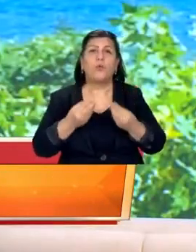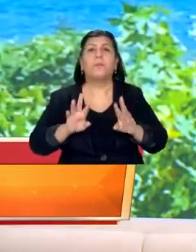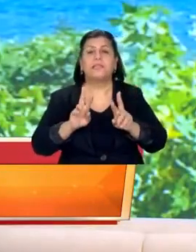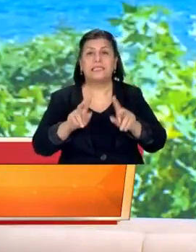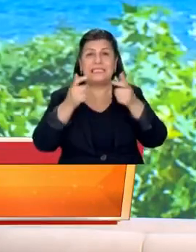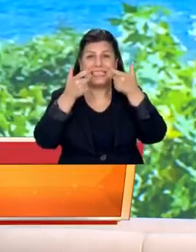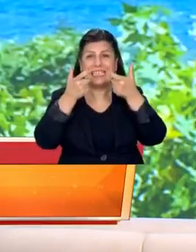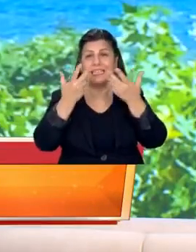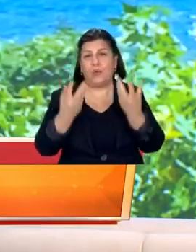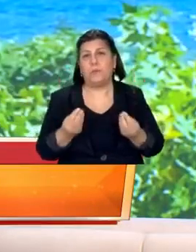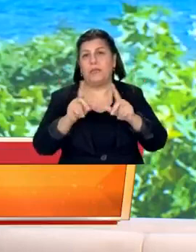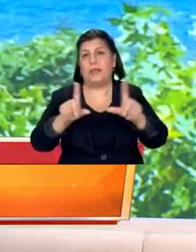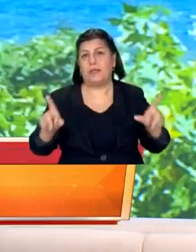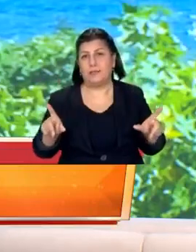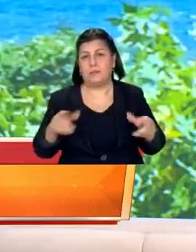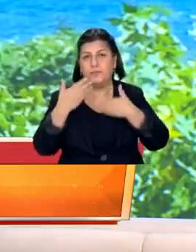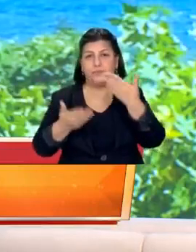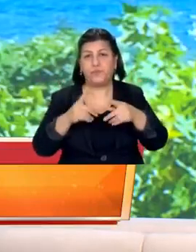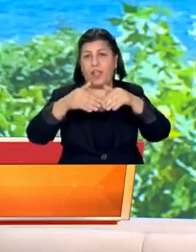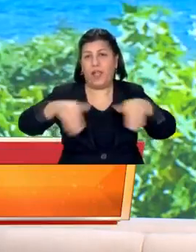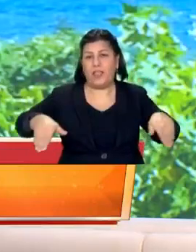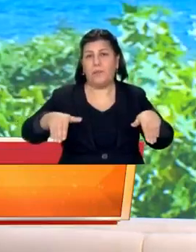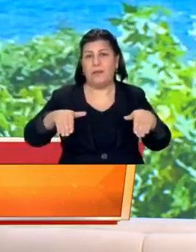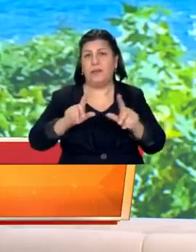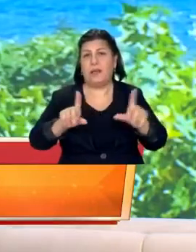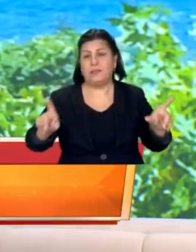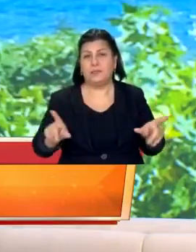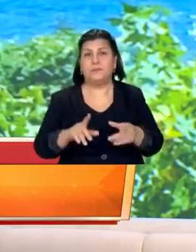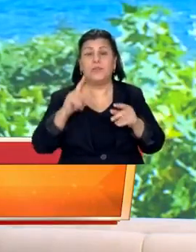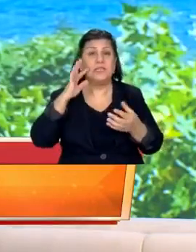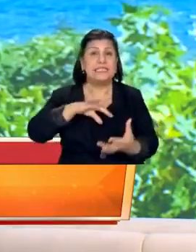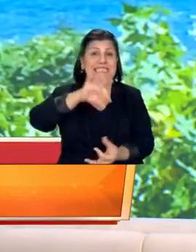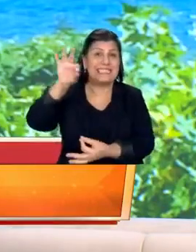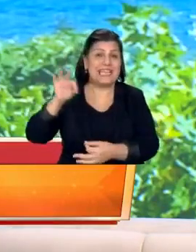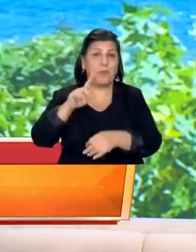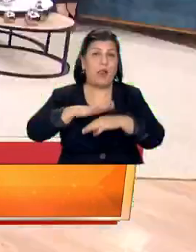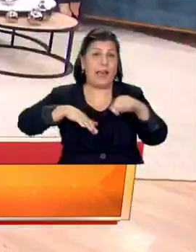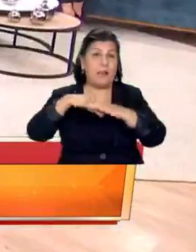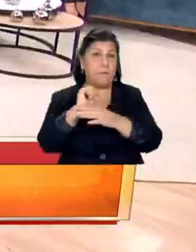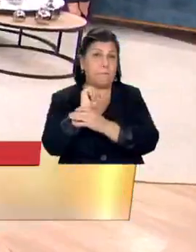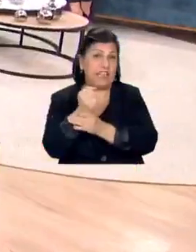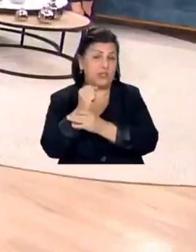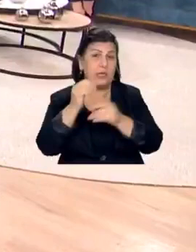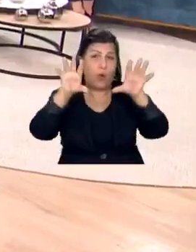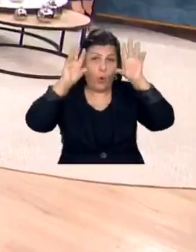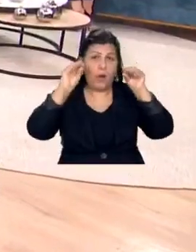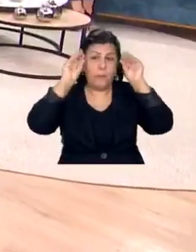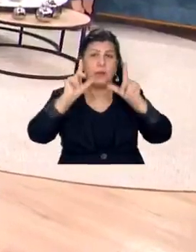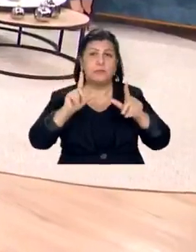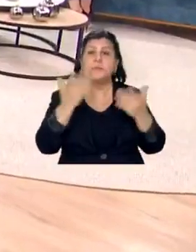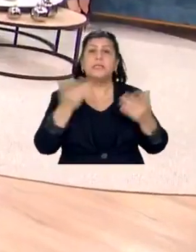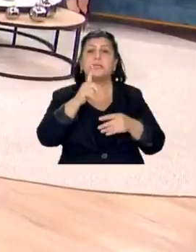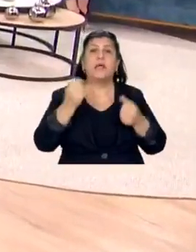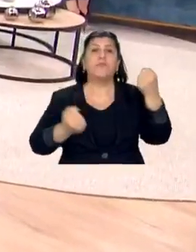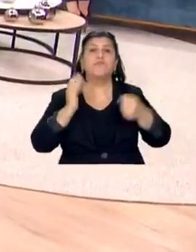yıkıcı kavgaya gidişe engellemek lazım Ve bunun kitle insanlar bu beceriyi öğrenmesi lazım Nasıl